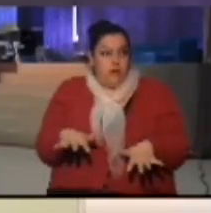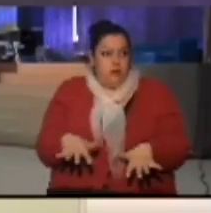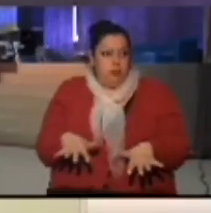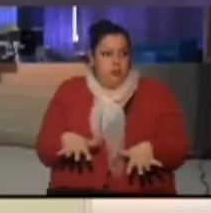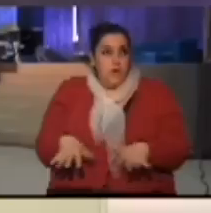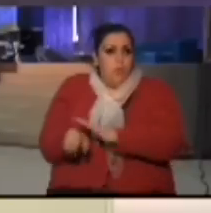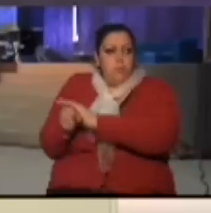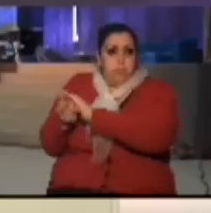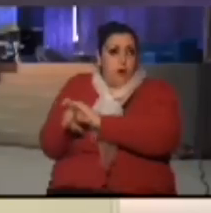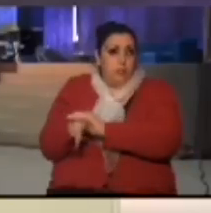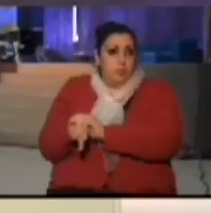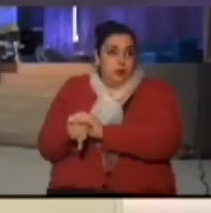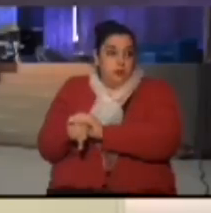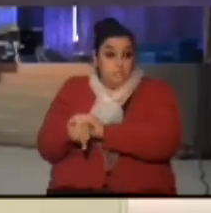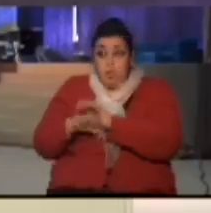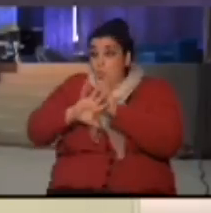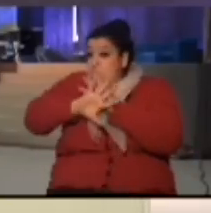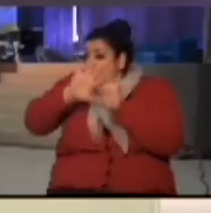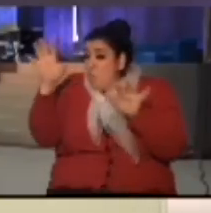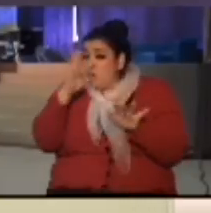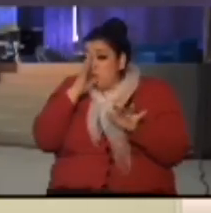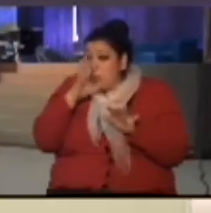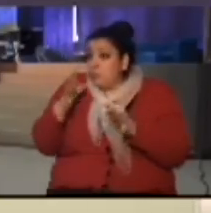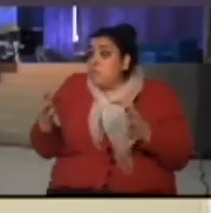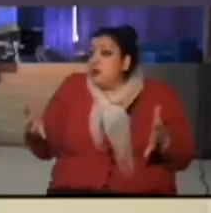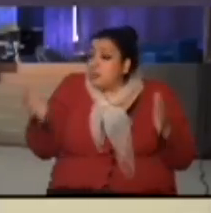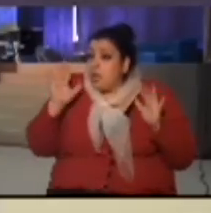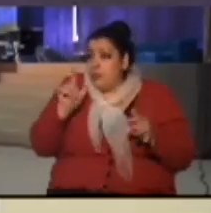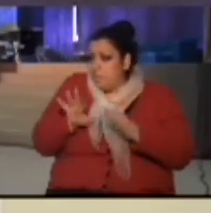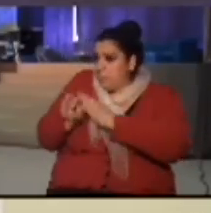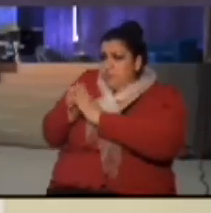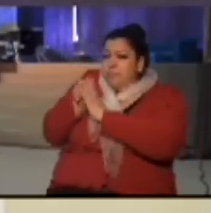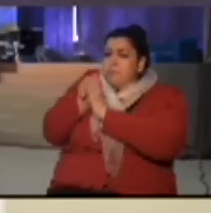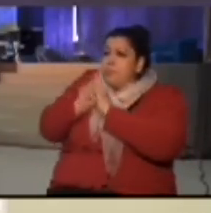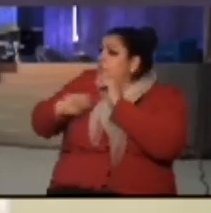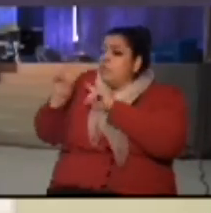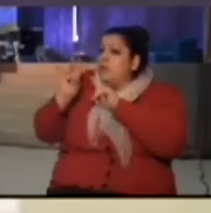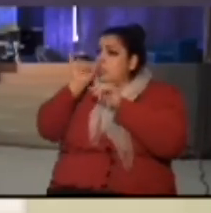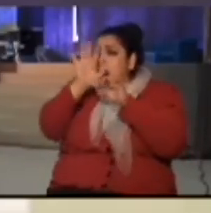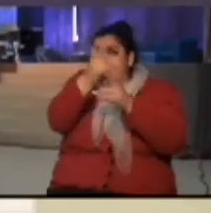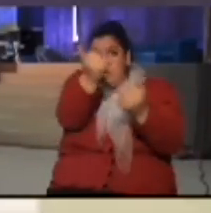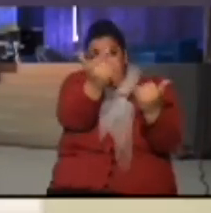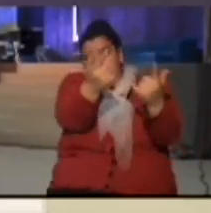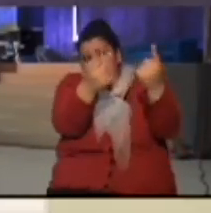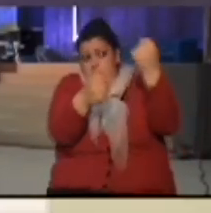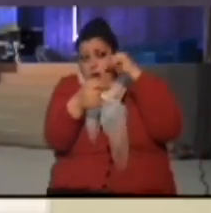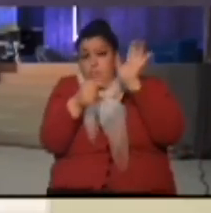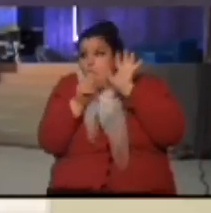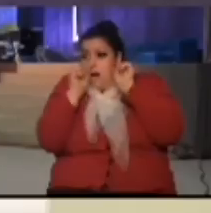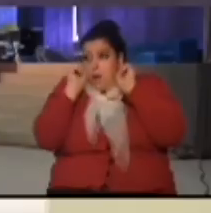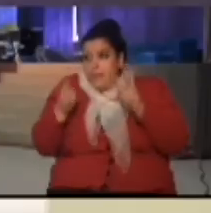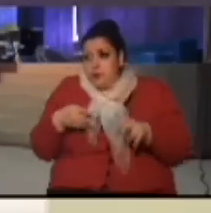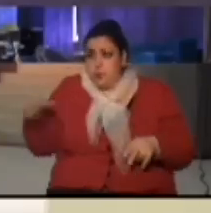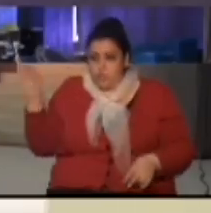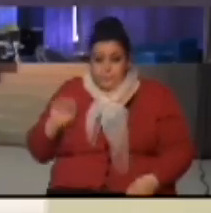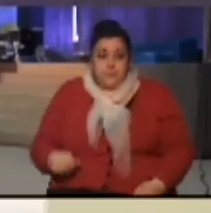բորոդ, դա այն մարդն է, որ այդքան էլ ընդունված չի, դա այն մարդն է, որ իրա ձեռքին զանգ կա, ինքը ձայն է հանում, հա, որպեսզի